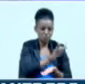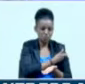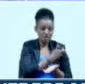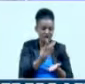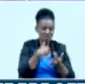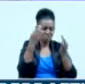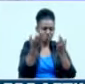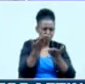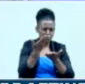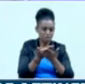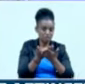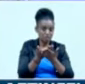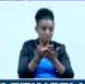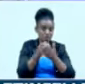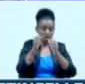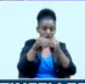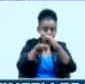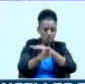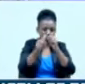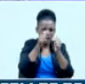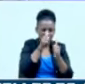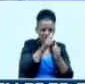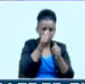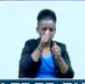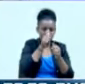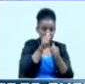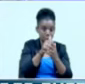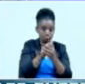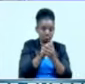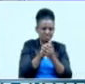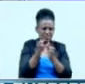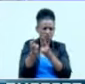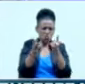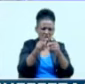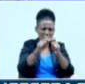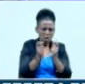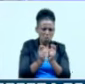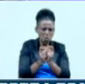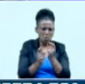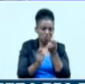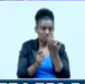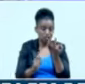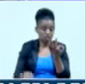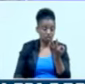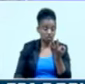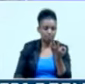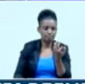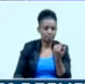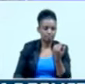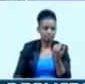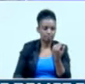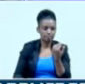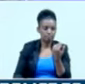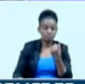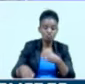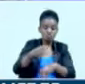rufite ibyo rusaba kugira ngo ubashe kurubika neza ari amoko navuga nk'atatu amaze kugaragara ho